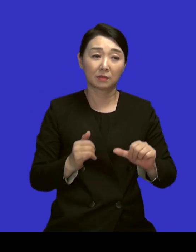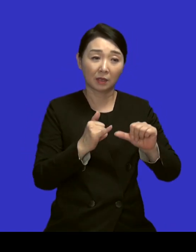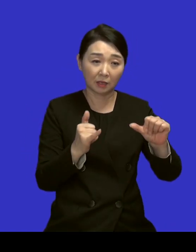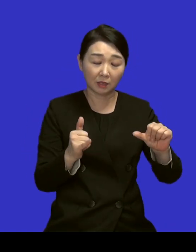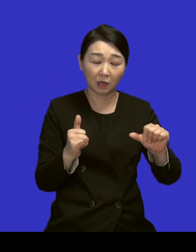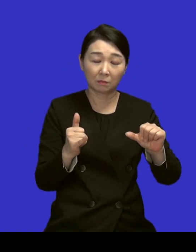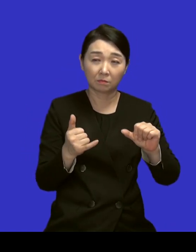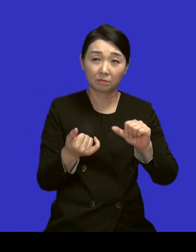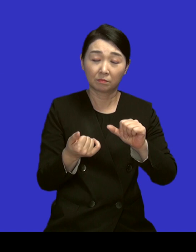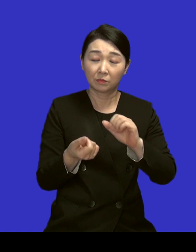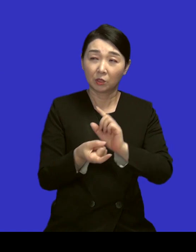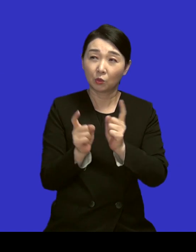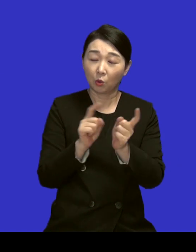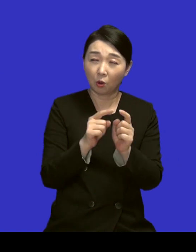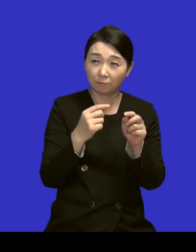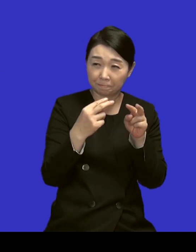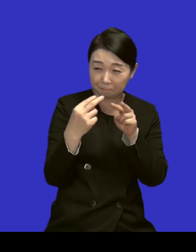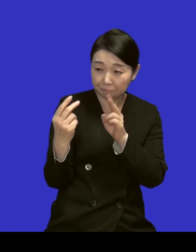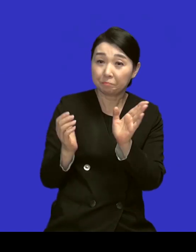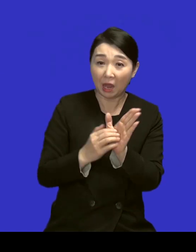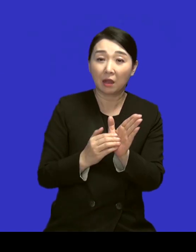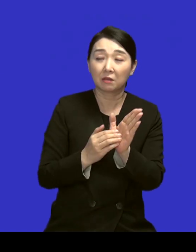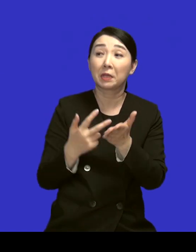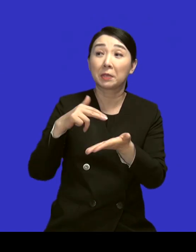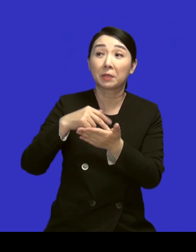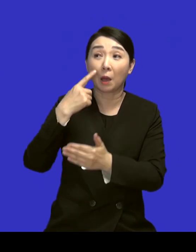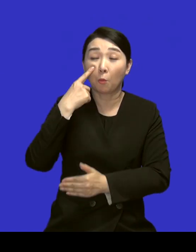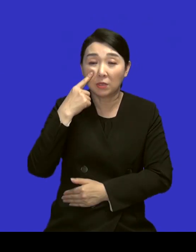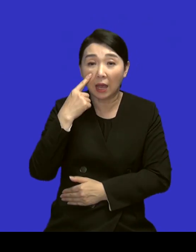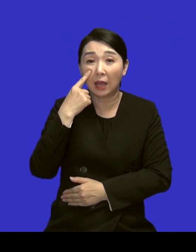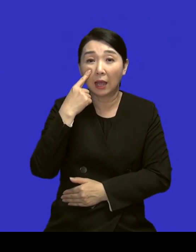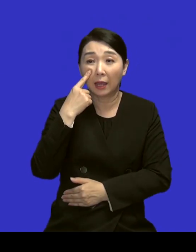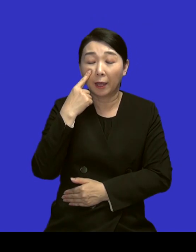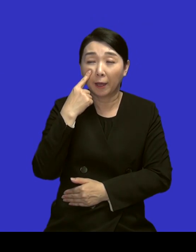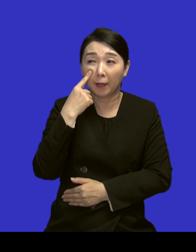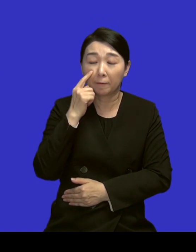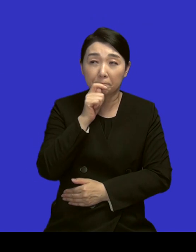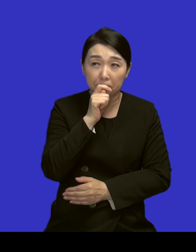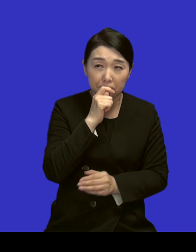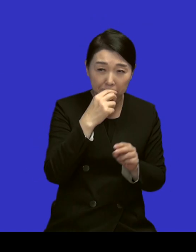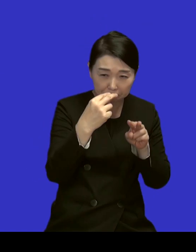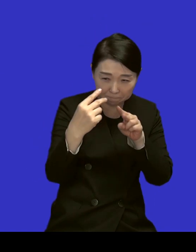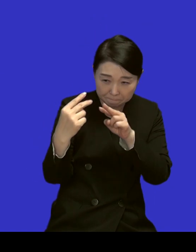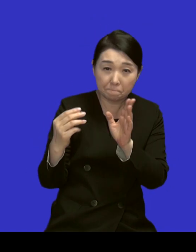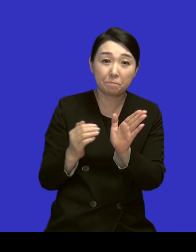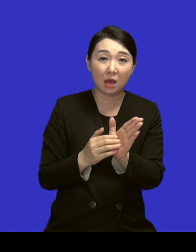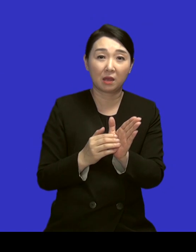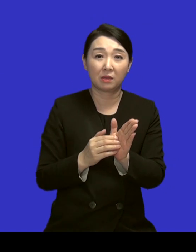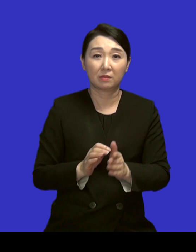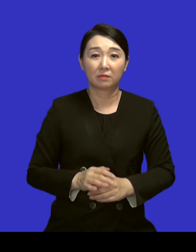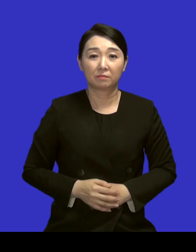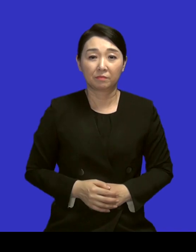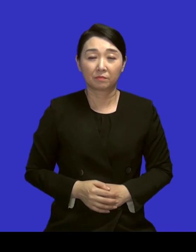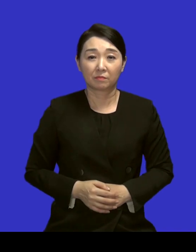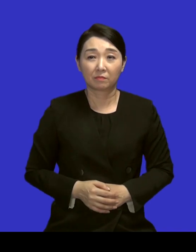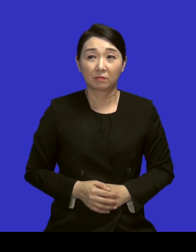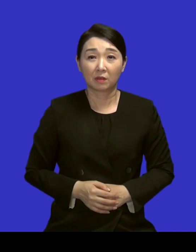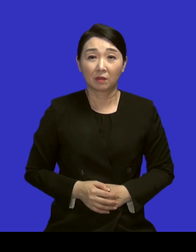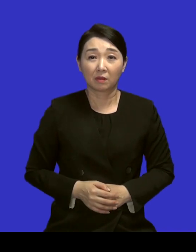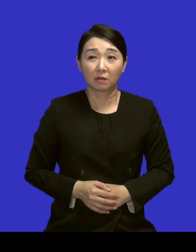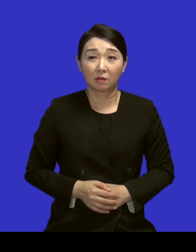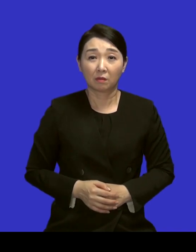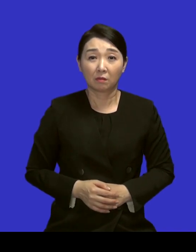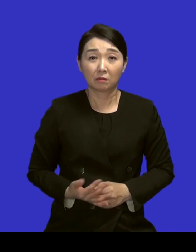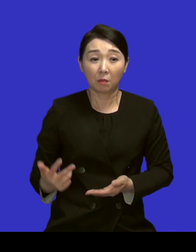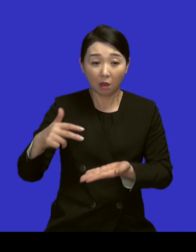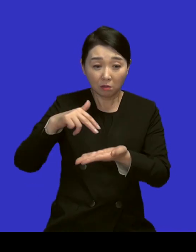이렇게 눈짓을 주고받았죠. 일어나자. 우리가 한번 믿음을 보여주자 하는 눈빛을 서로 주고받고 정신을 차려보니까